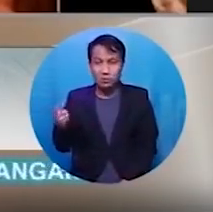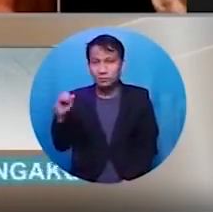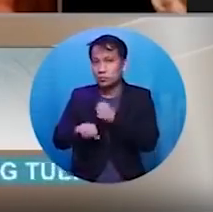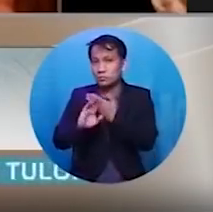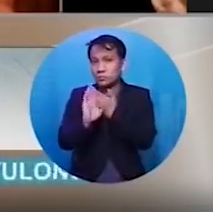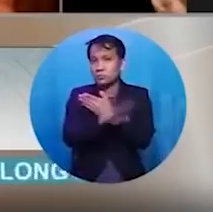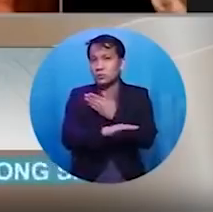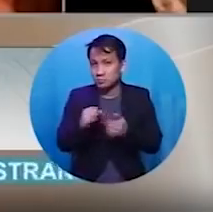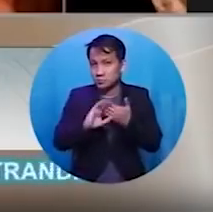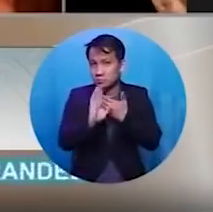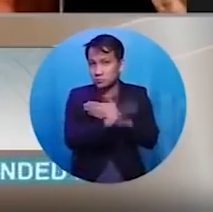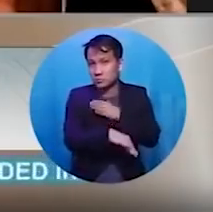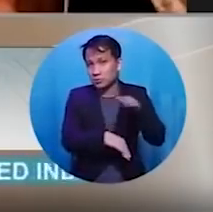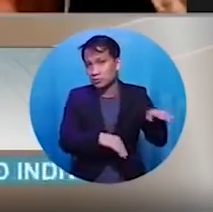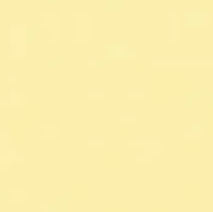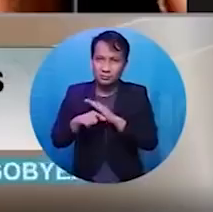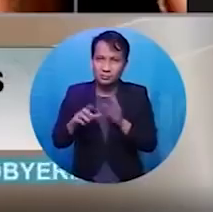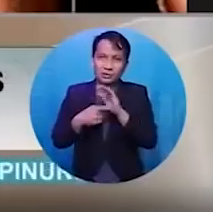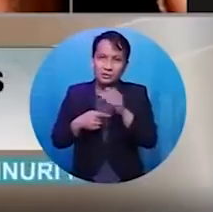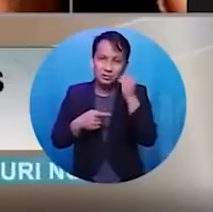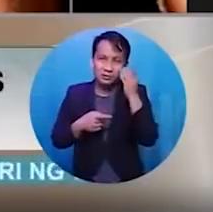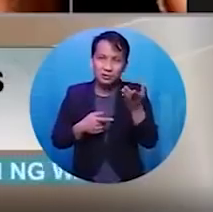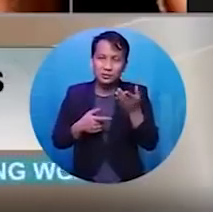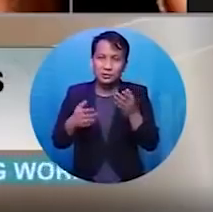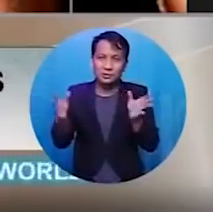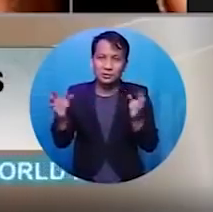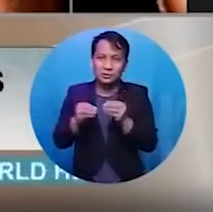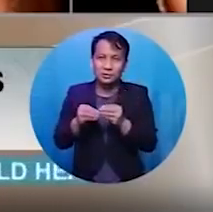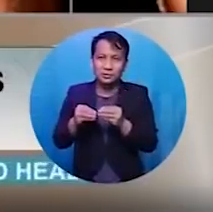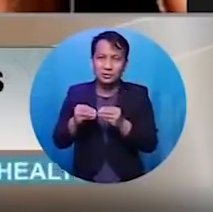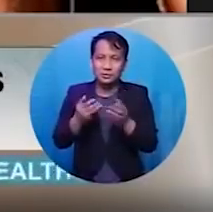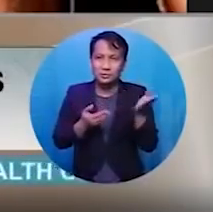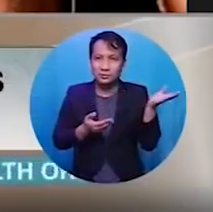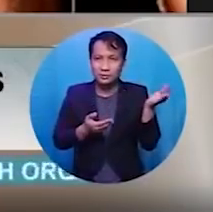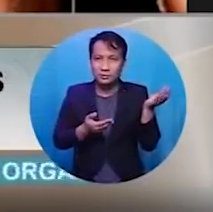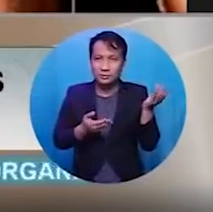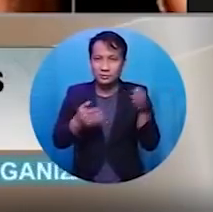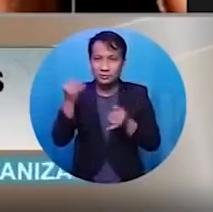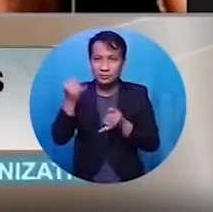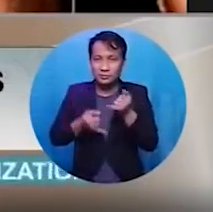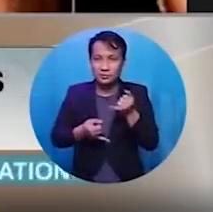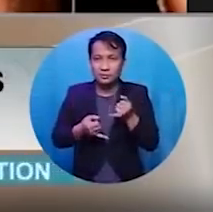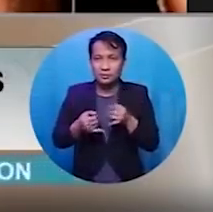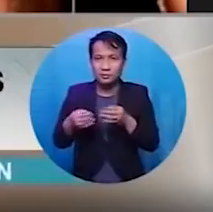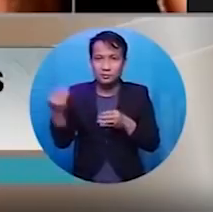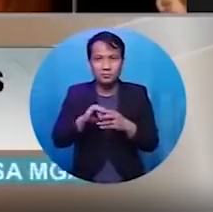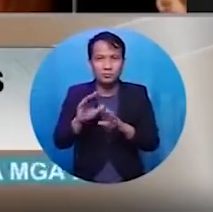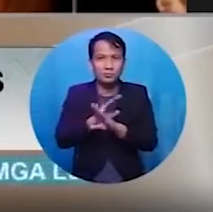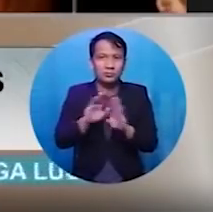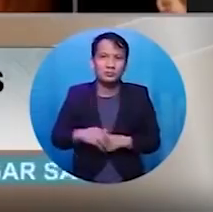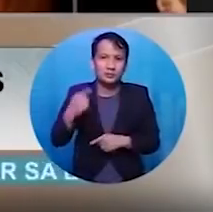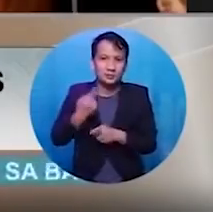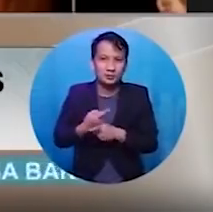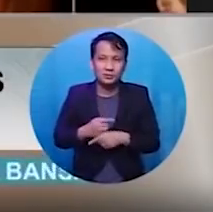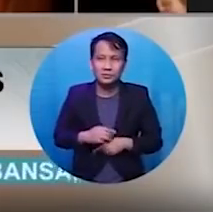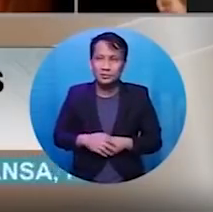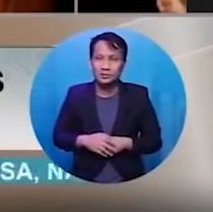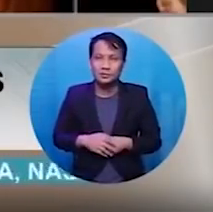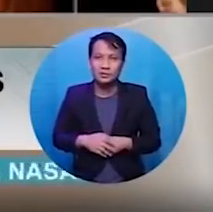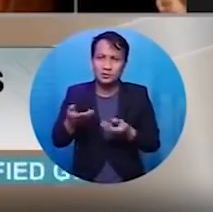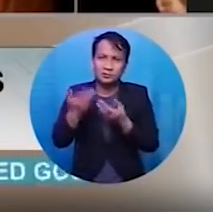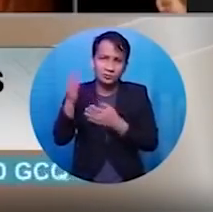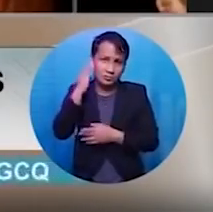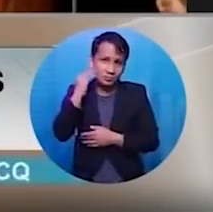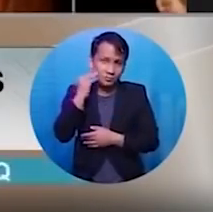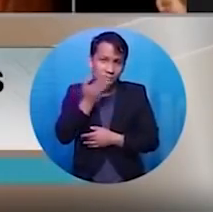na lahat-lahat. Okay na sa'yo? Yes, idol. Ma'am, hindi ko sisingilin si sir up to the last centavo kasi binigay mo naman yon. Okay, ma'am? Para okay, this